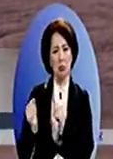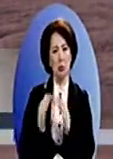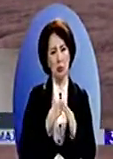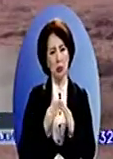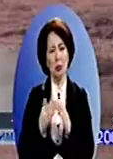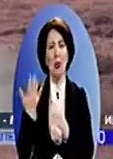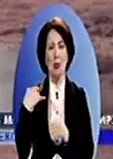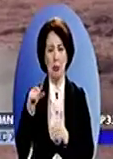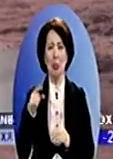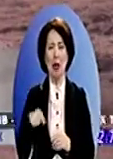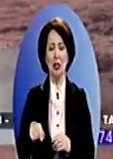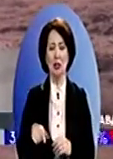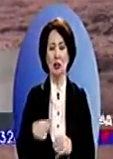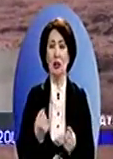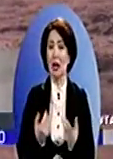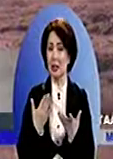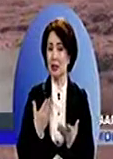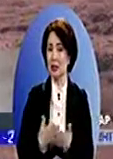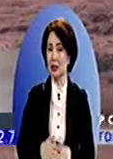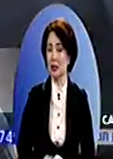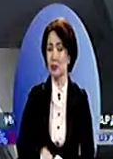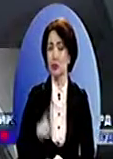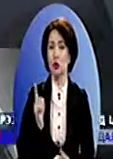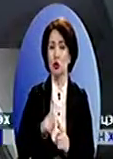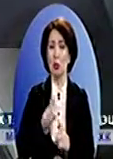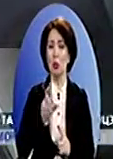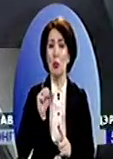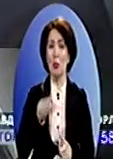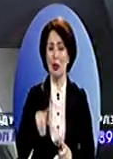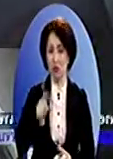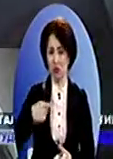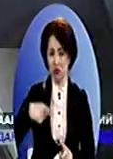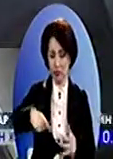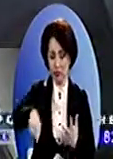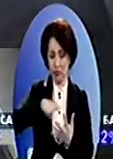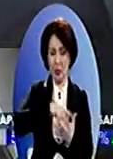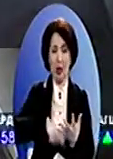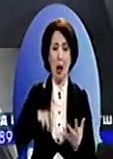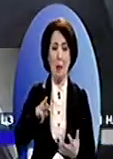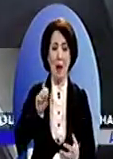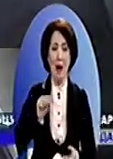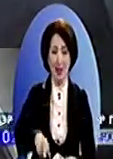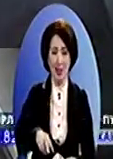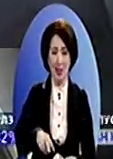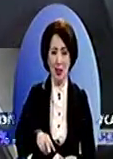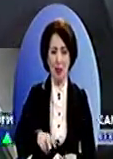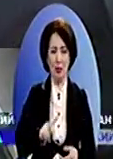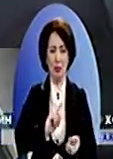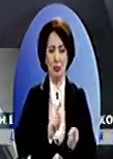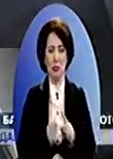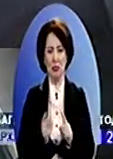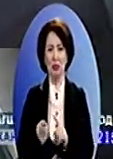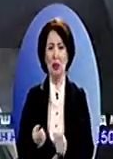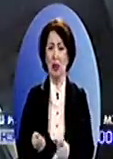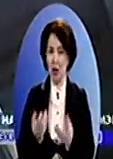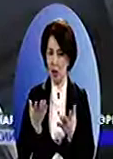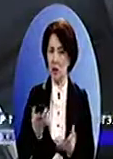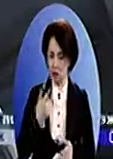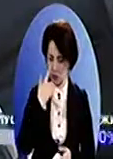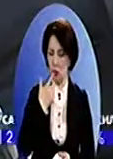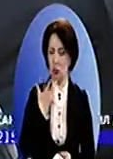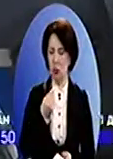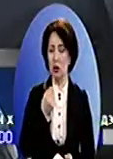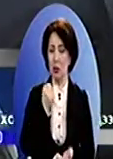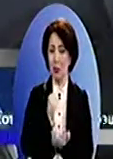байсан нь тогтоогджээ. Төмөр бат гэдэг хүний энэ суурь дээр бол малын тодорхой шижиж хөдөлгөөн явагдсан нь бол ерөнхийдөө